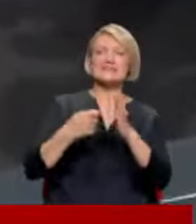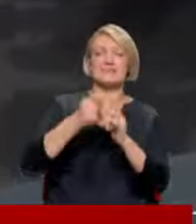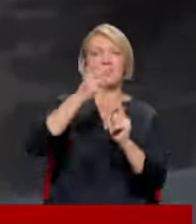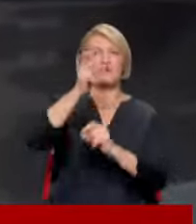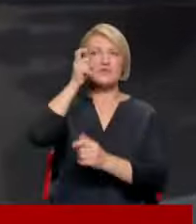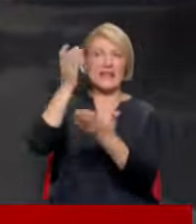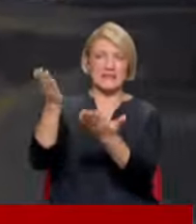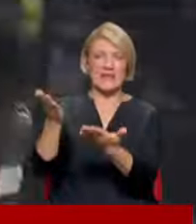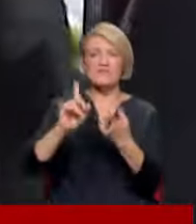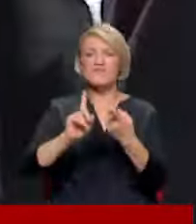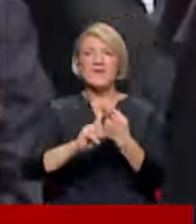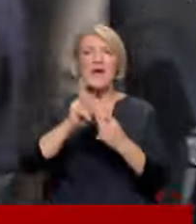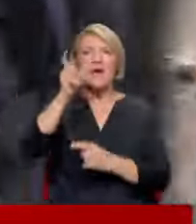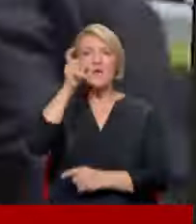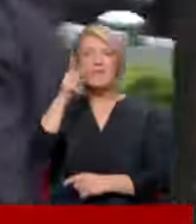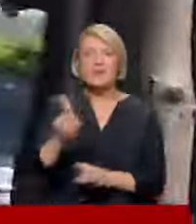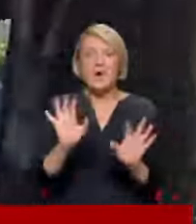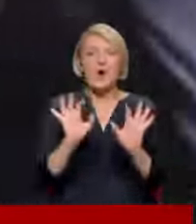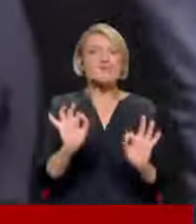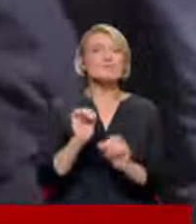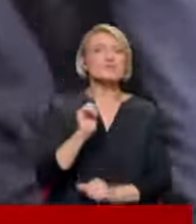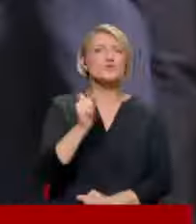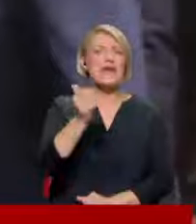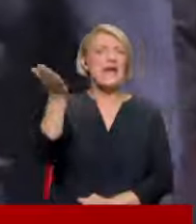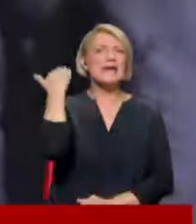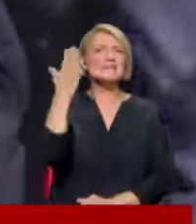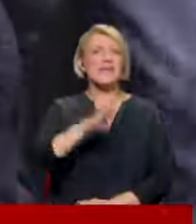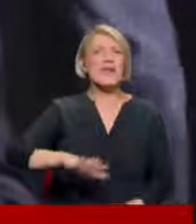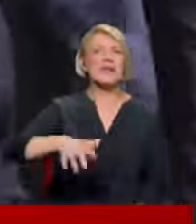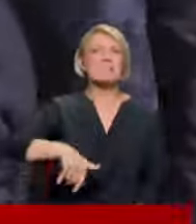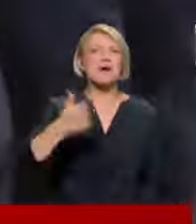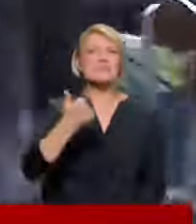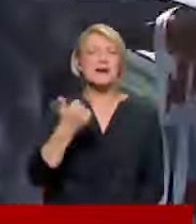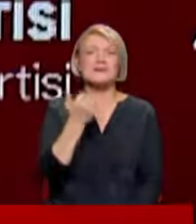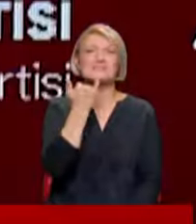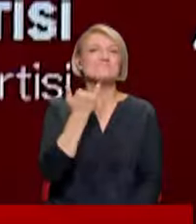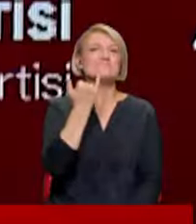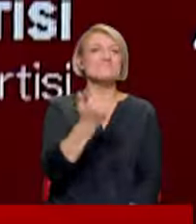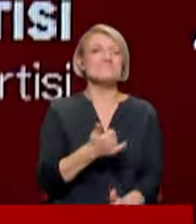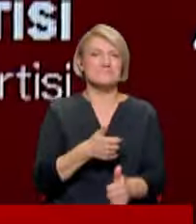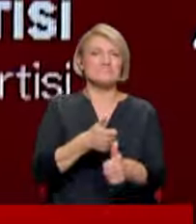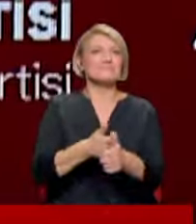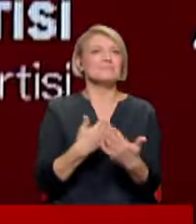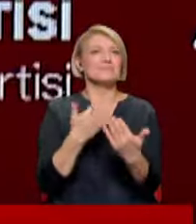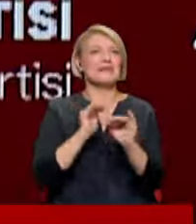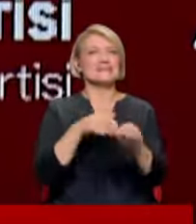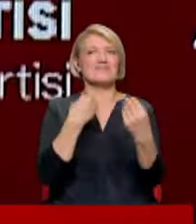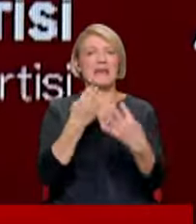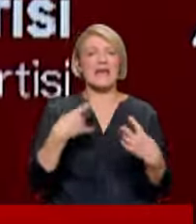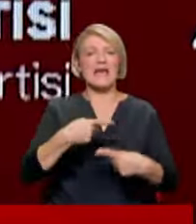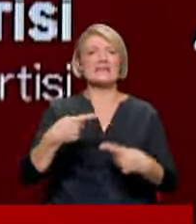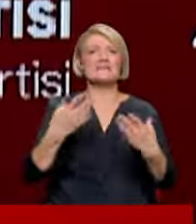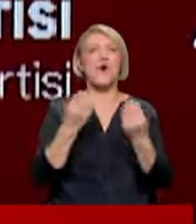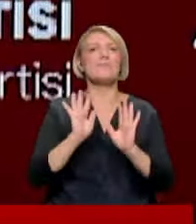Özgür Özel ve Özel'e bu önemli günde eski genel başkanlar da eşlik ediyor. Eksik olmasınlar Sayın